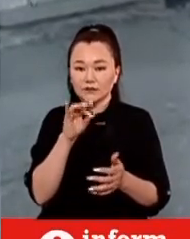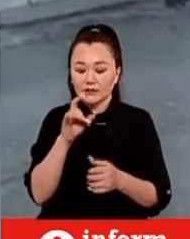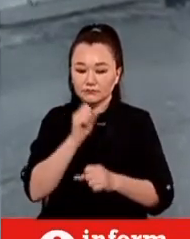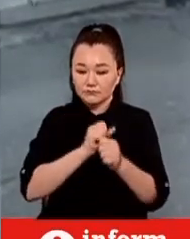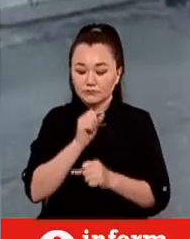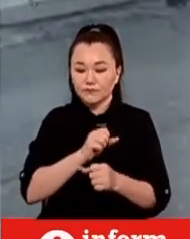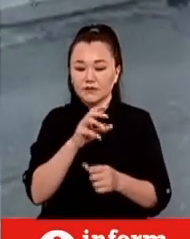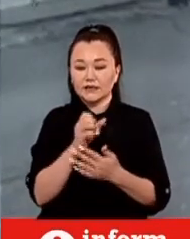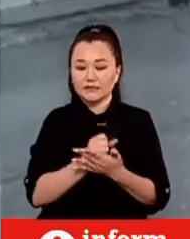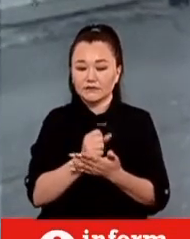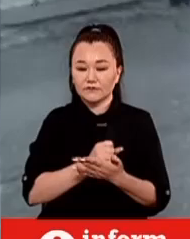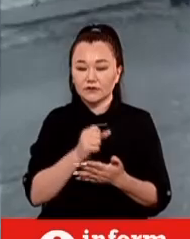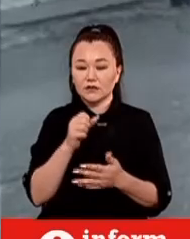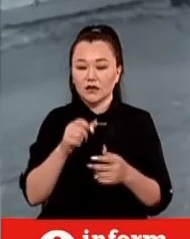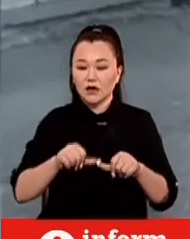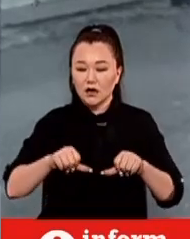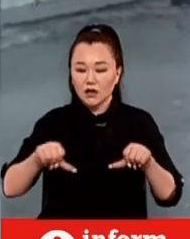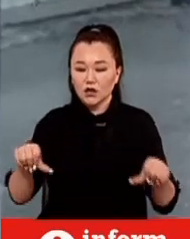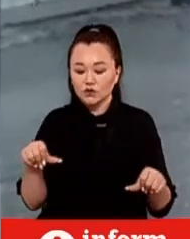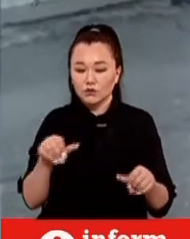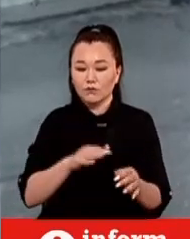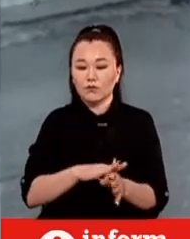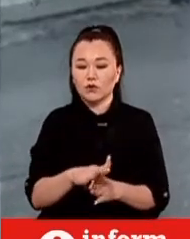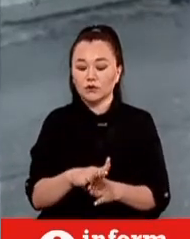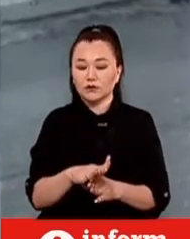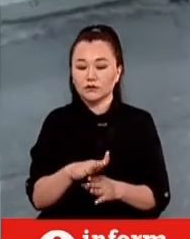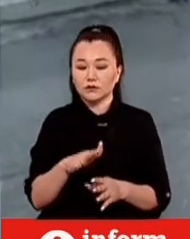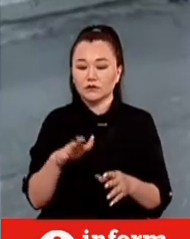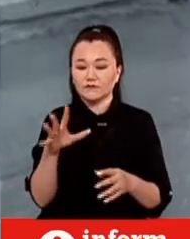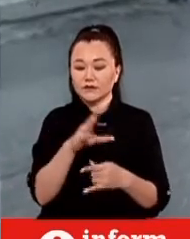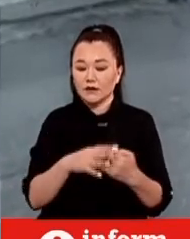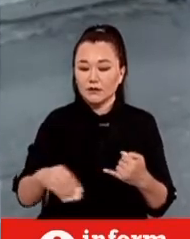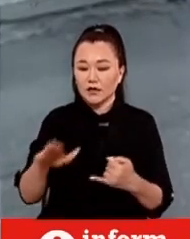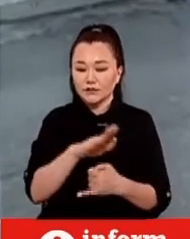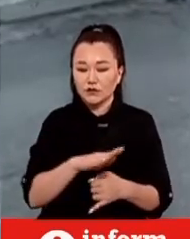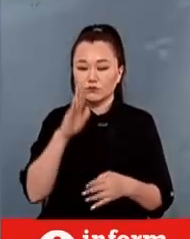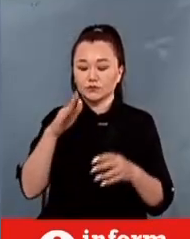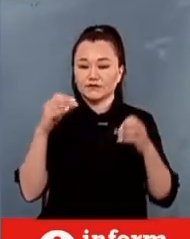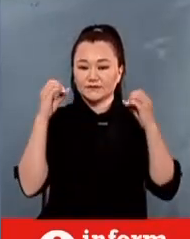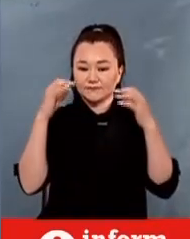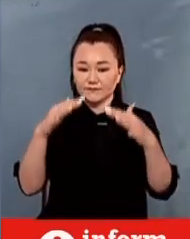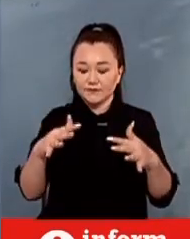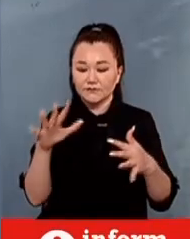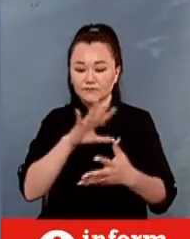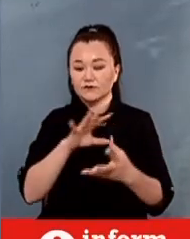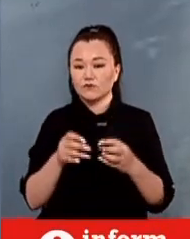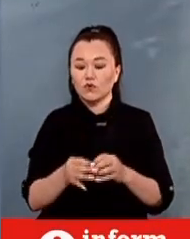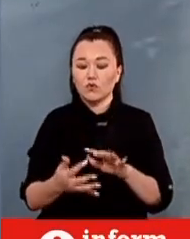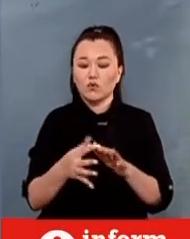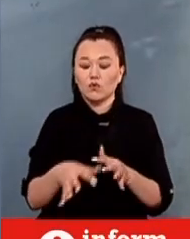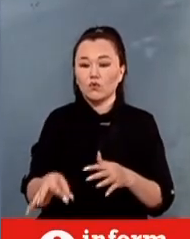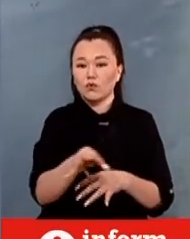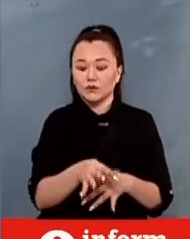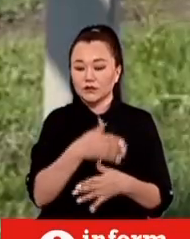резервный дизельный генератор. Огражден полностью вся площадка, будет освещена. Всего в области, по официальным